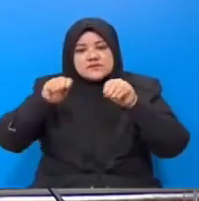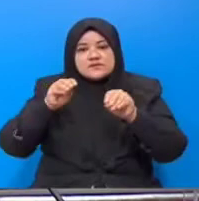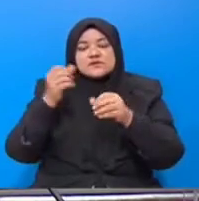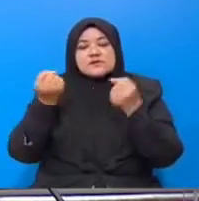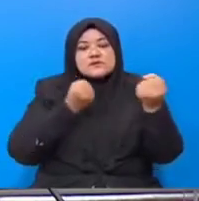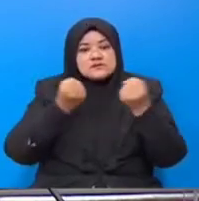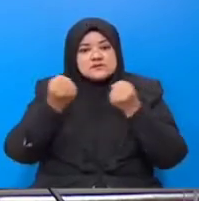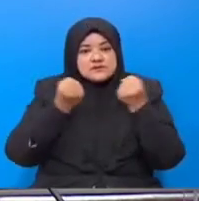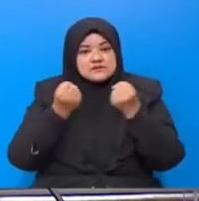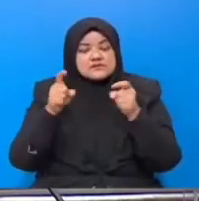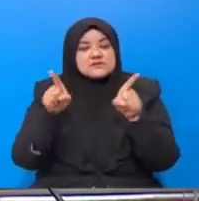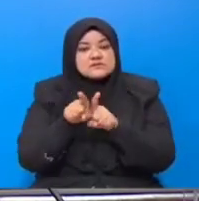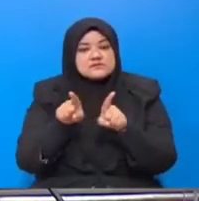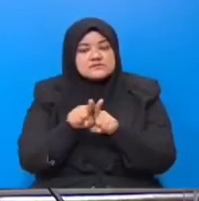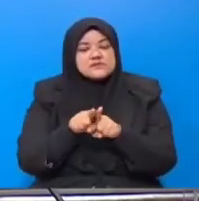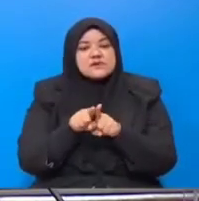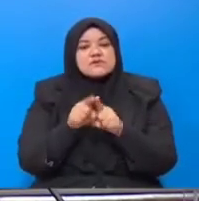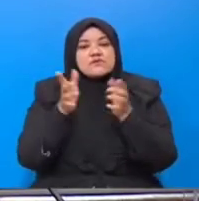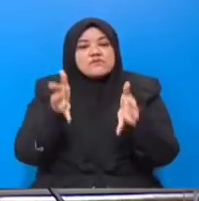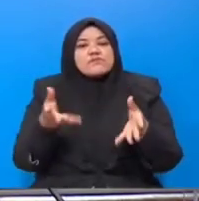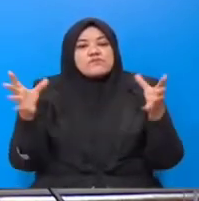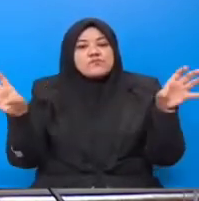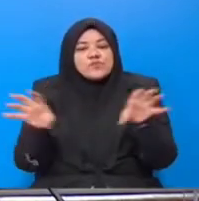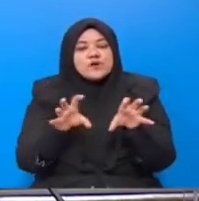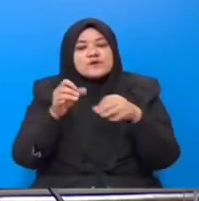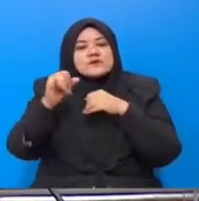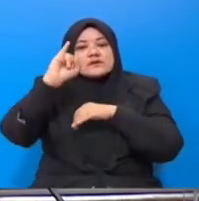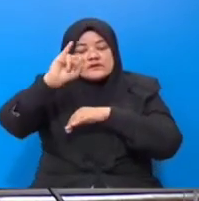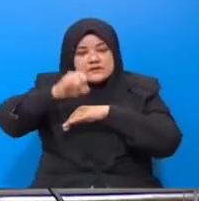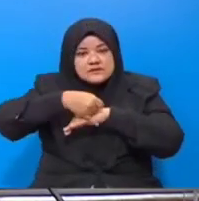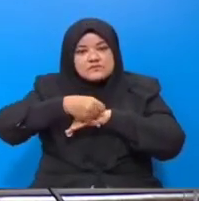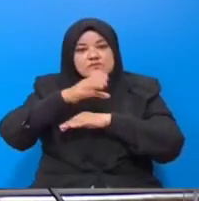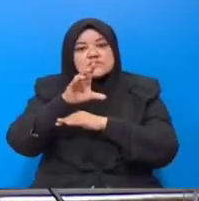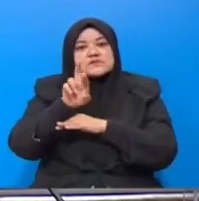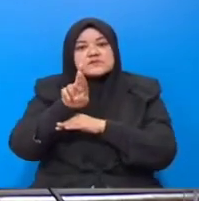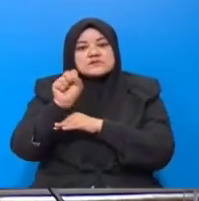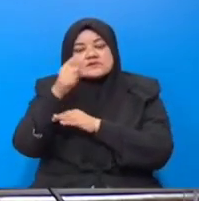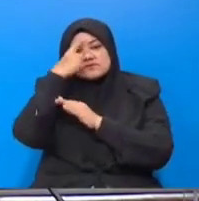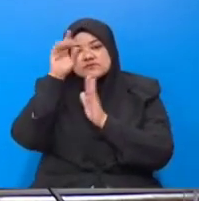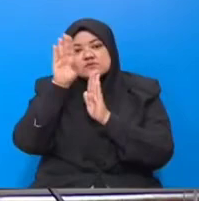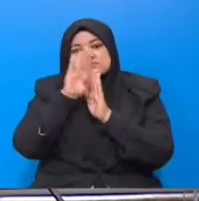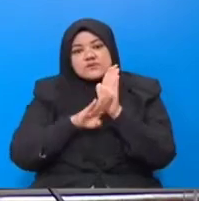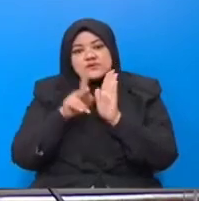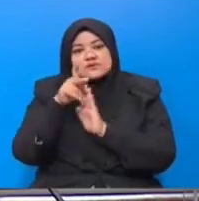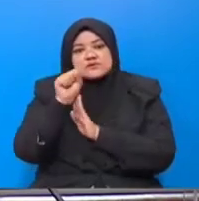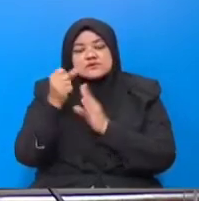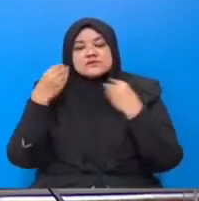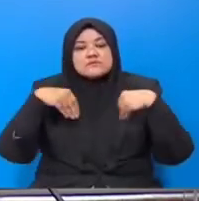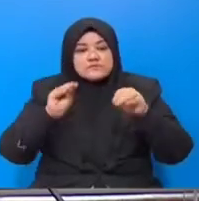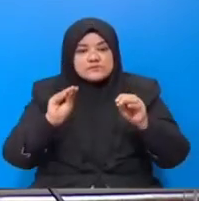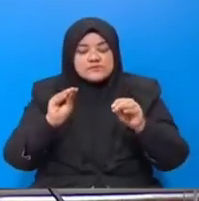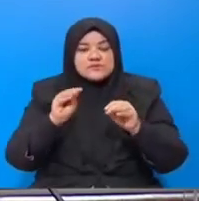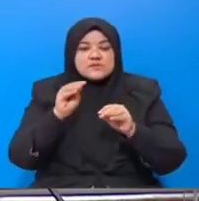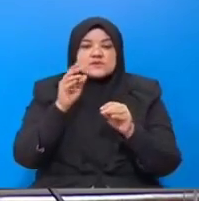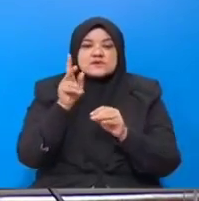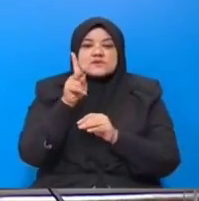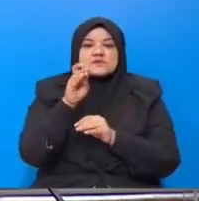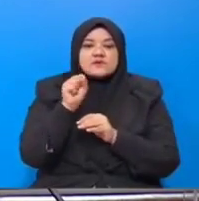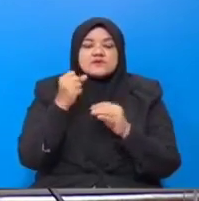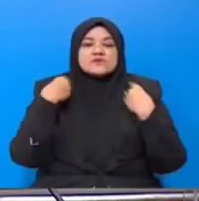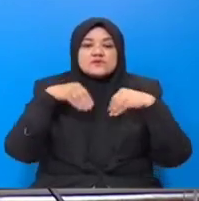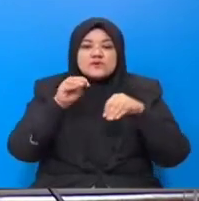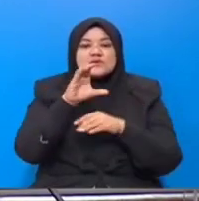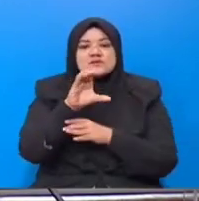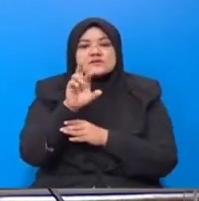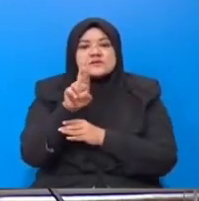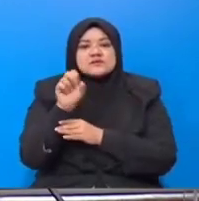penjual kendaraan serta pihak pembuat dan pengimpor CRS kearah mengurangkan kos penjualan kos jualan